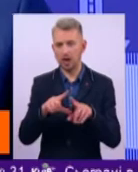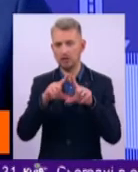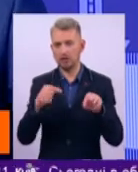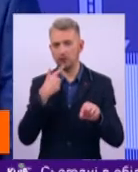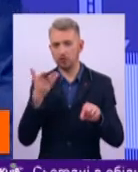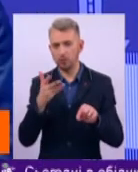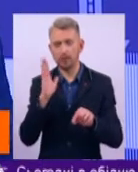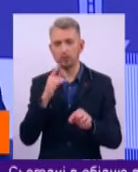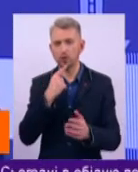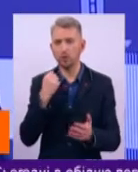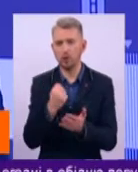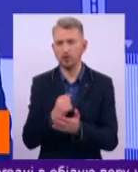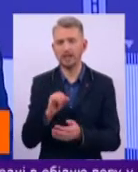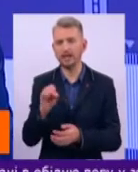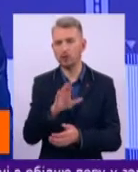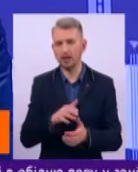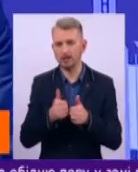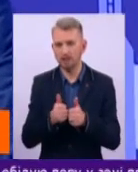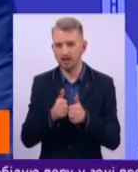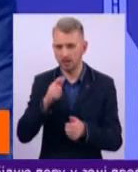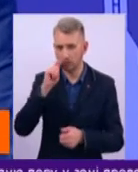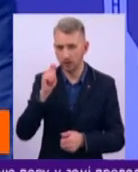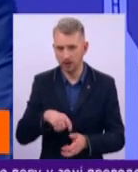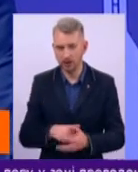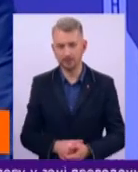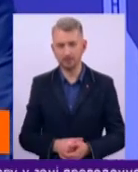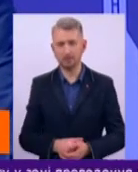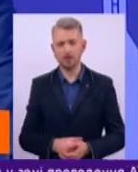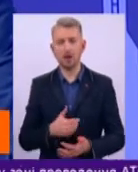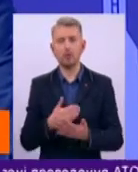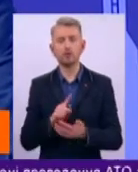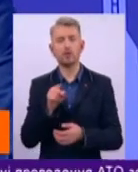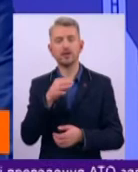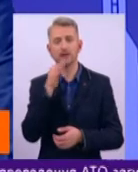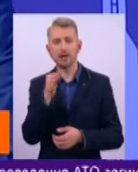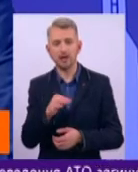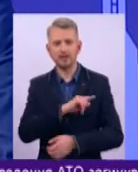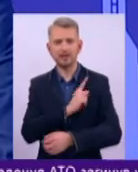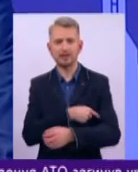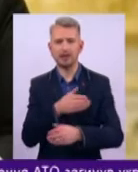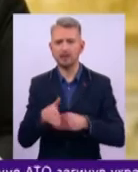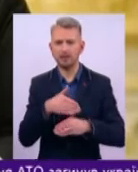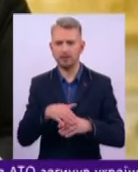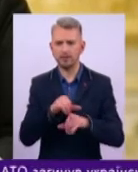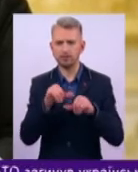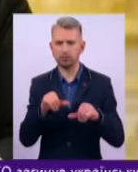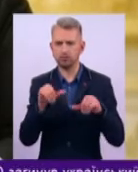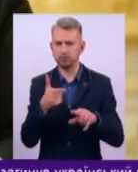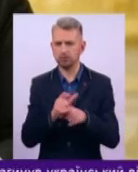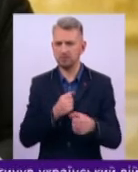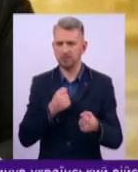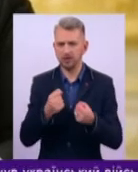США, буде ухвалено і європейськими партнерами України. Ось що він сказав. Сила санкцій стає дедалі більш міцною